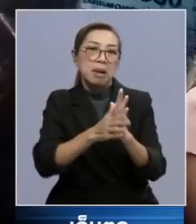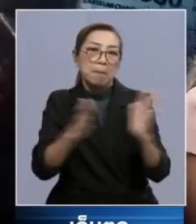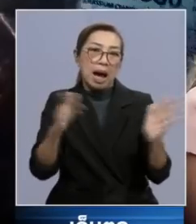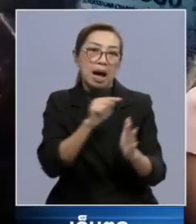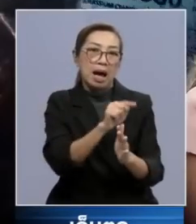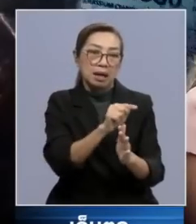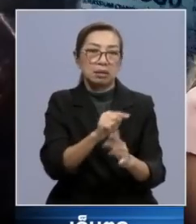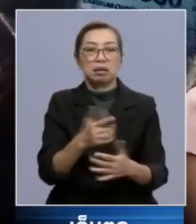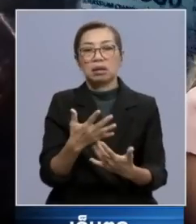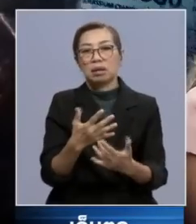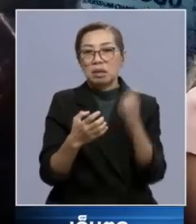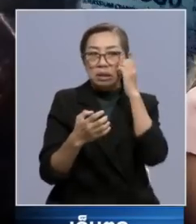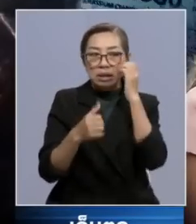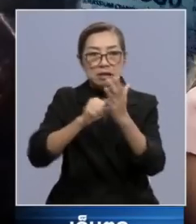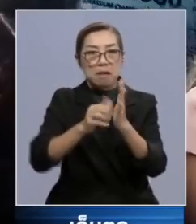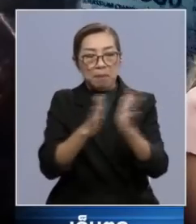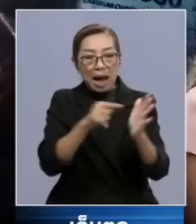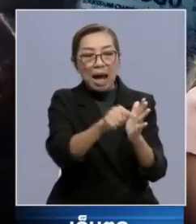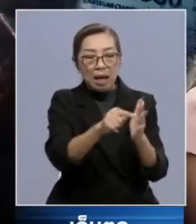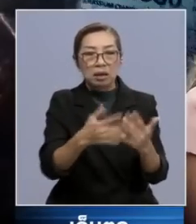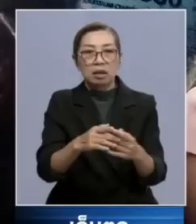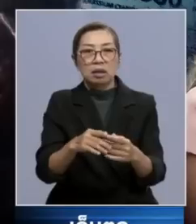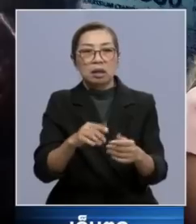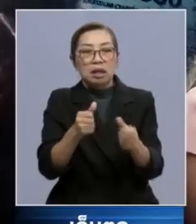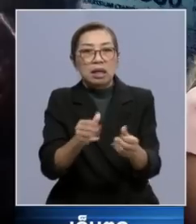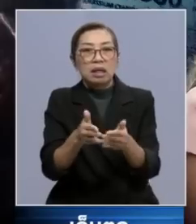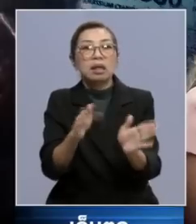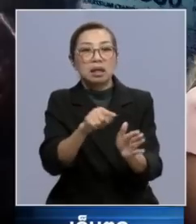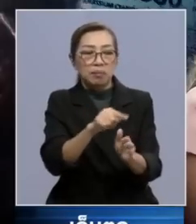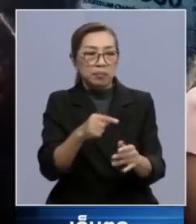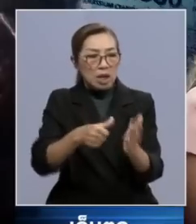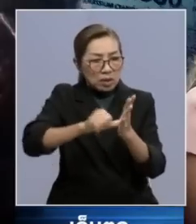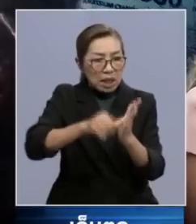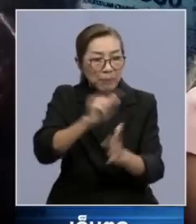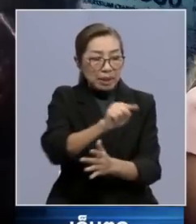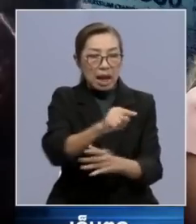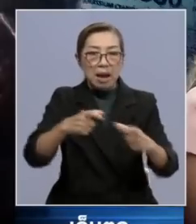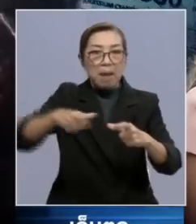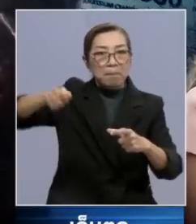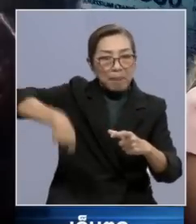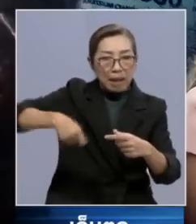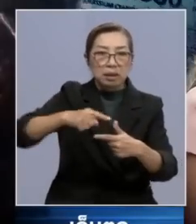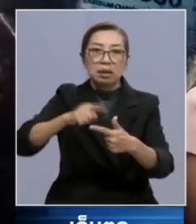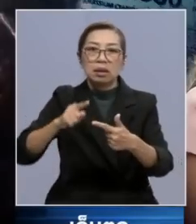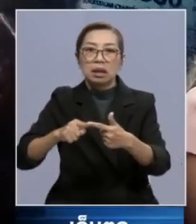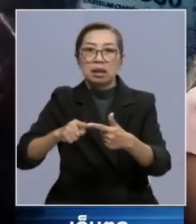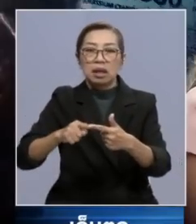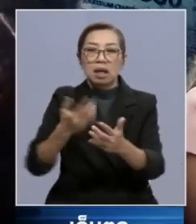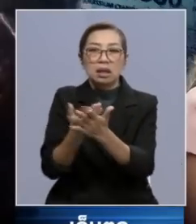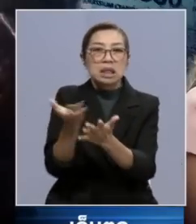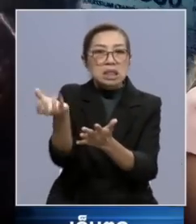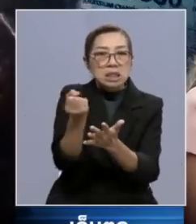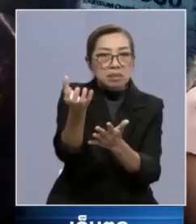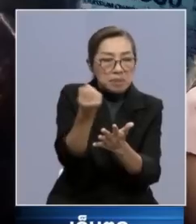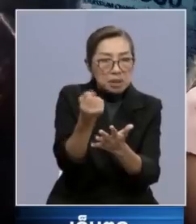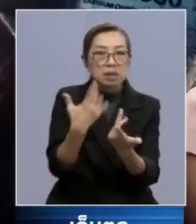ถูกฟ้องหนี้สินของแอมเนี่ยก็จะถูกแบ่งเป็นหนี้สินที่หยิบยืมมาจากผู้อื่นหนี้สินบัตรเครดิตหนี้นอกระบบและก็มาจากการเล่น